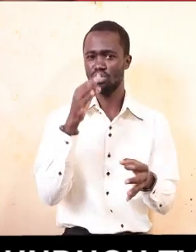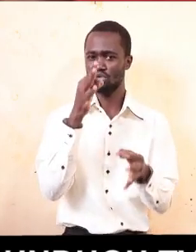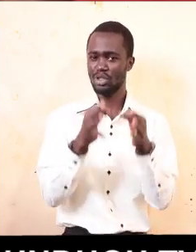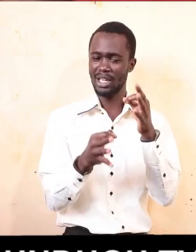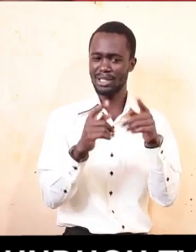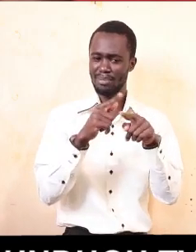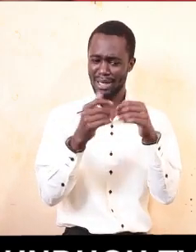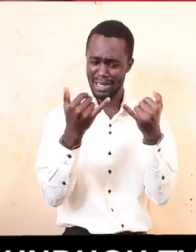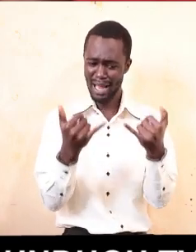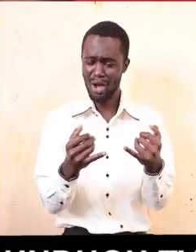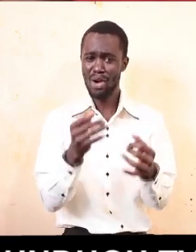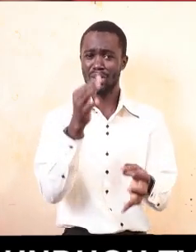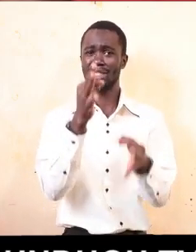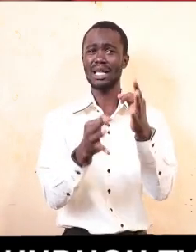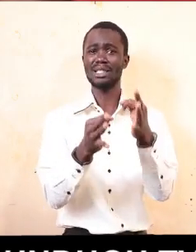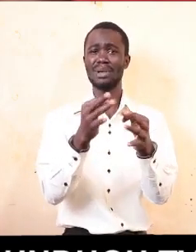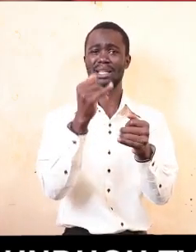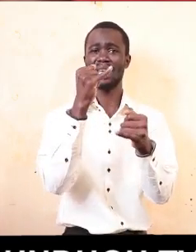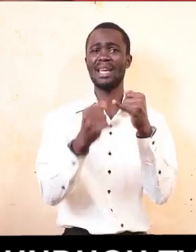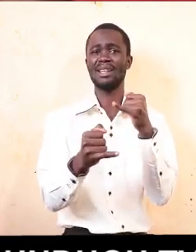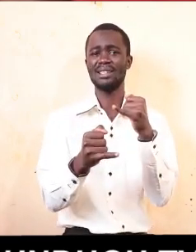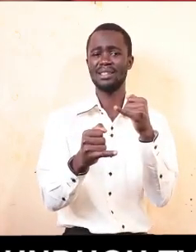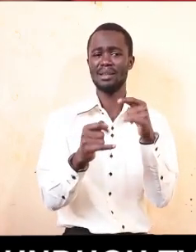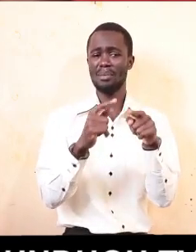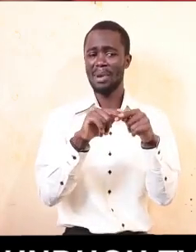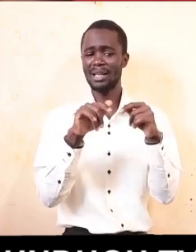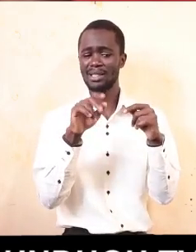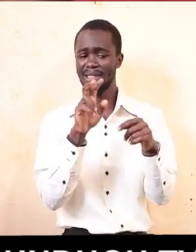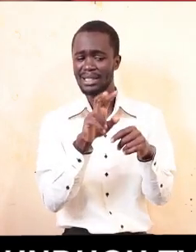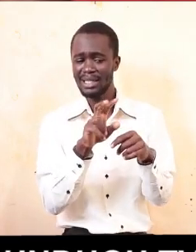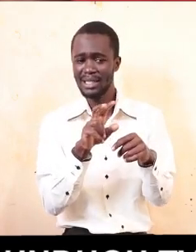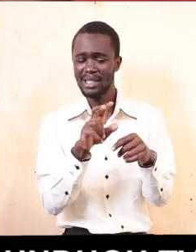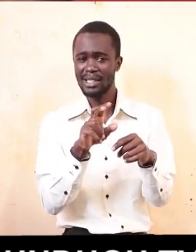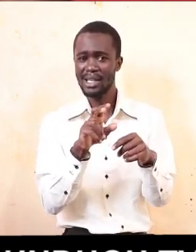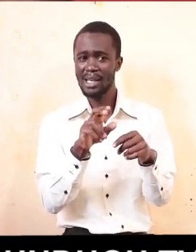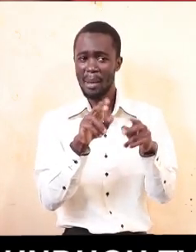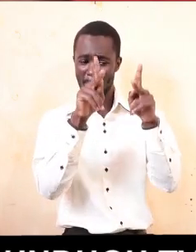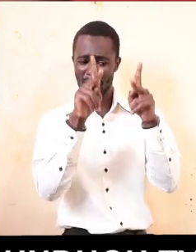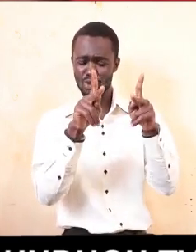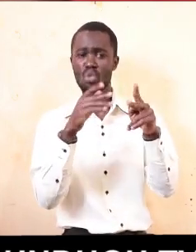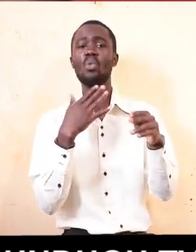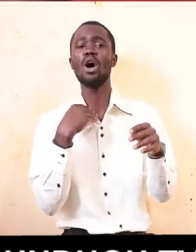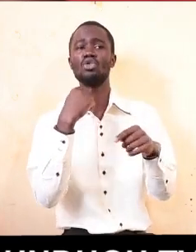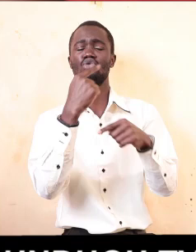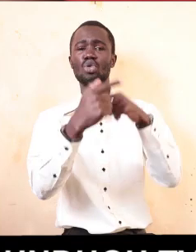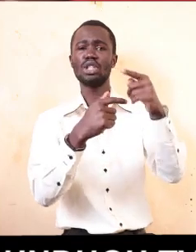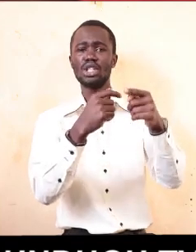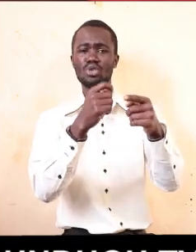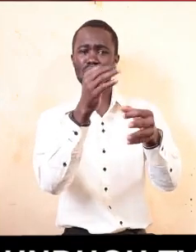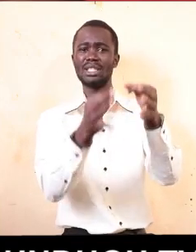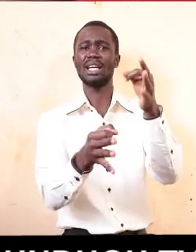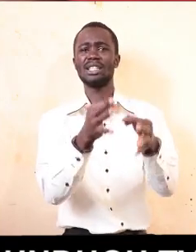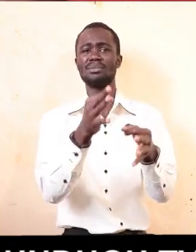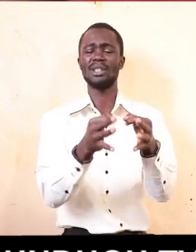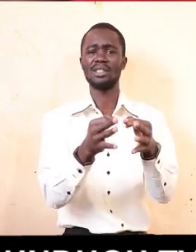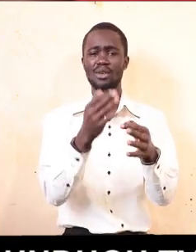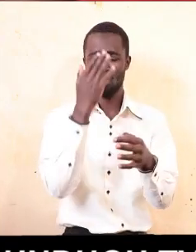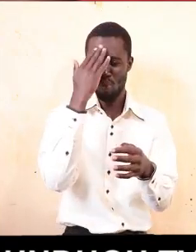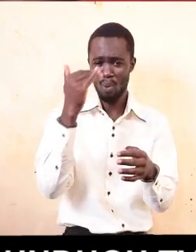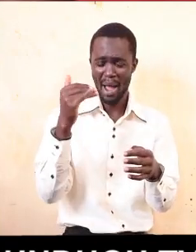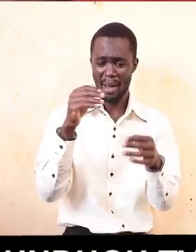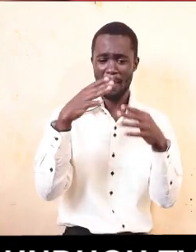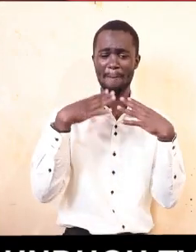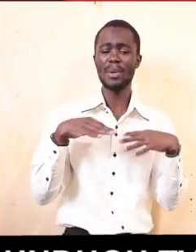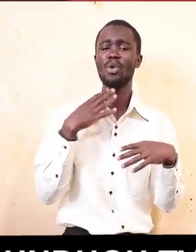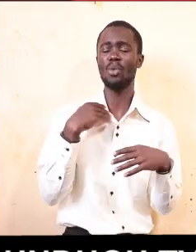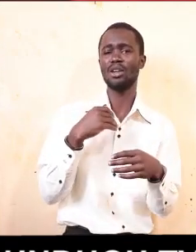imepita, lakini hii hukumu ni kama inapita kiasi, kwa sababu binadamu anataka kuangamiza na kugandamiza